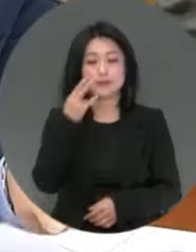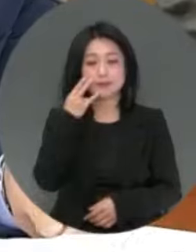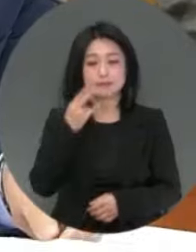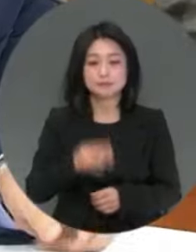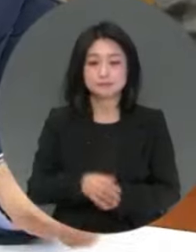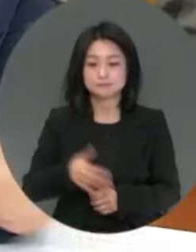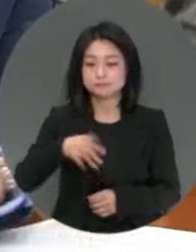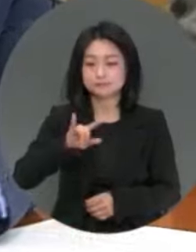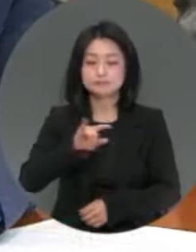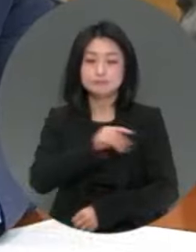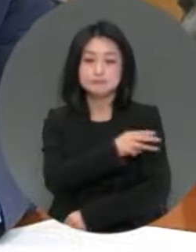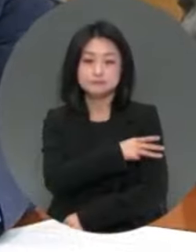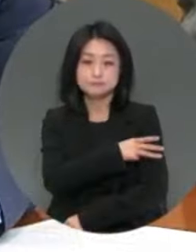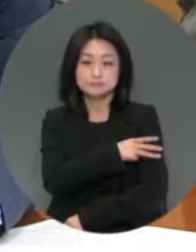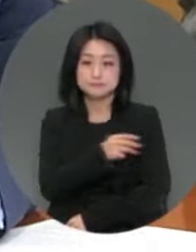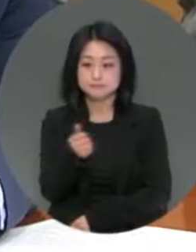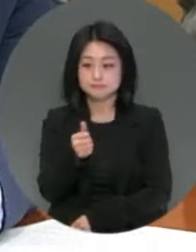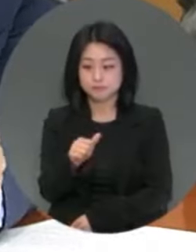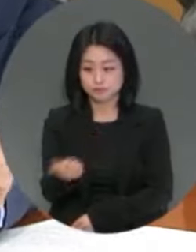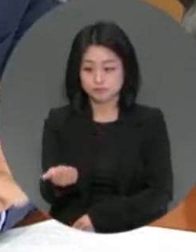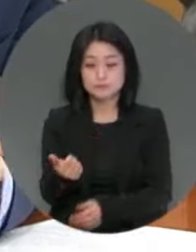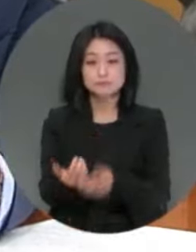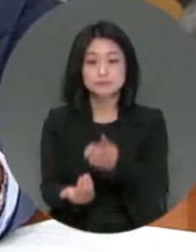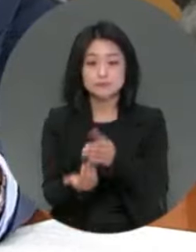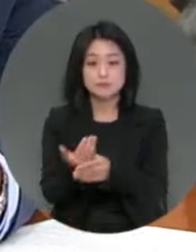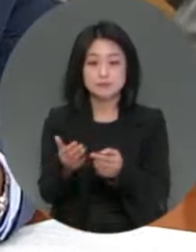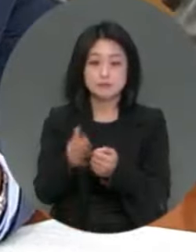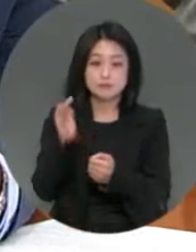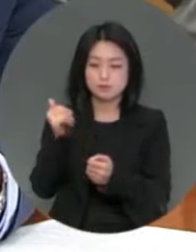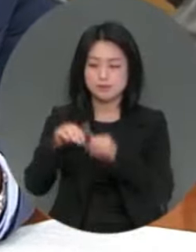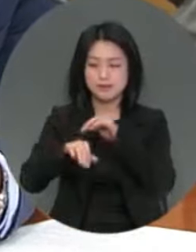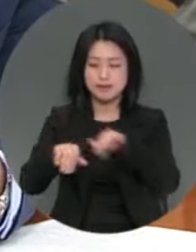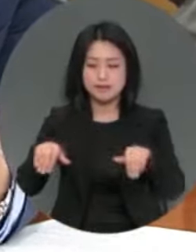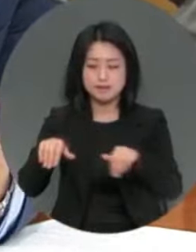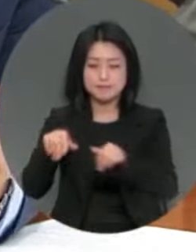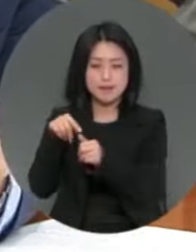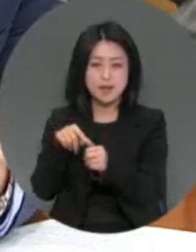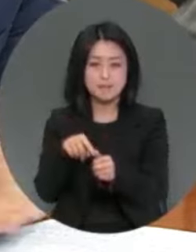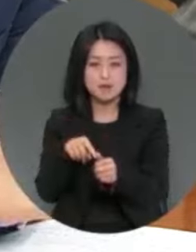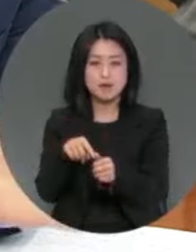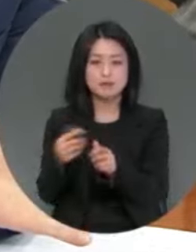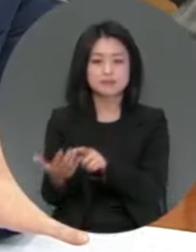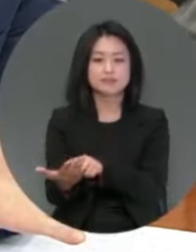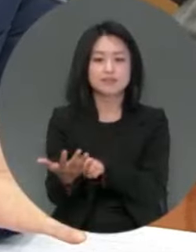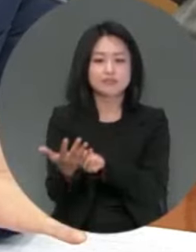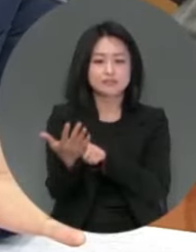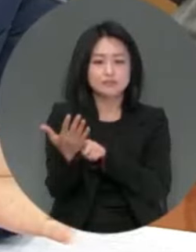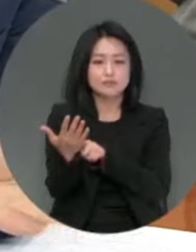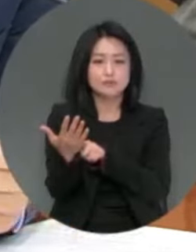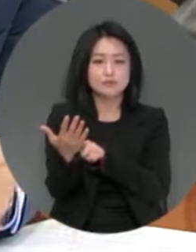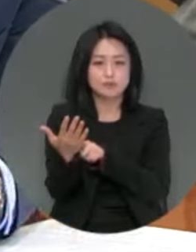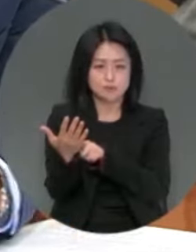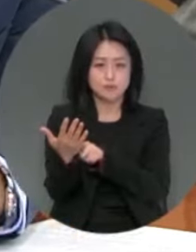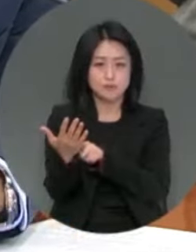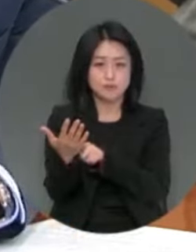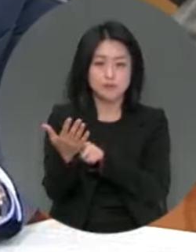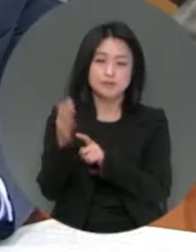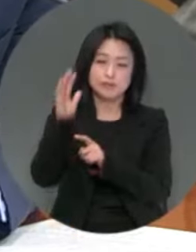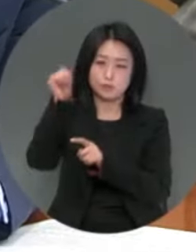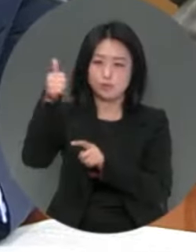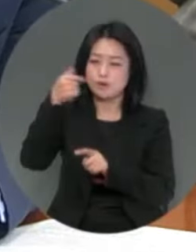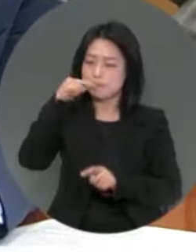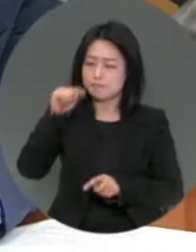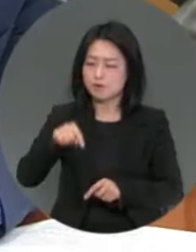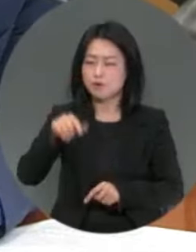최상병 사건과 관련해서요. 대통령실의 개입, 부당한 압력 이런 정황이 점점 드러나고 있고 그 정점에 대통령이 있다는